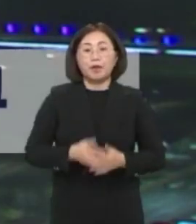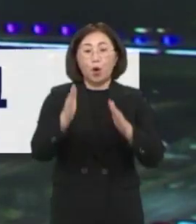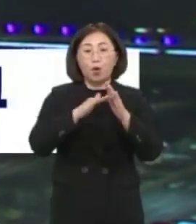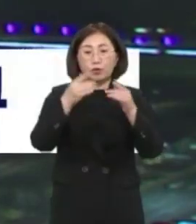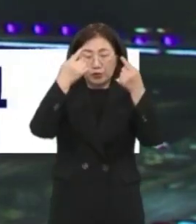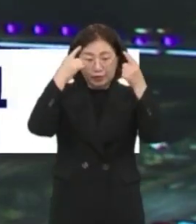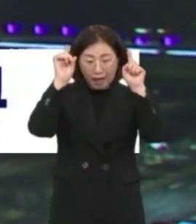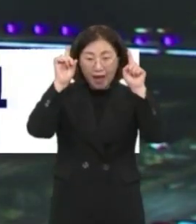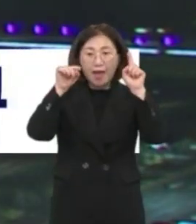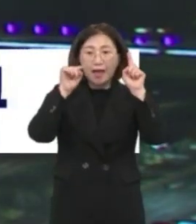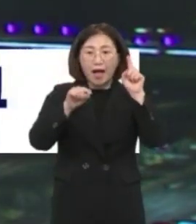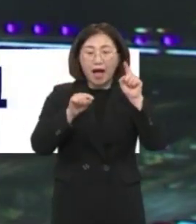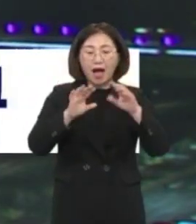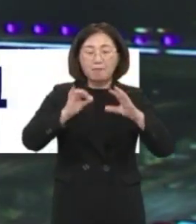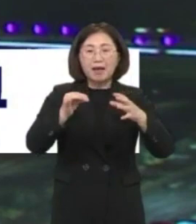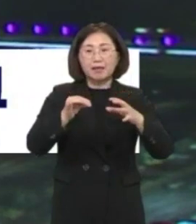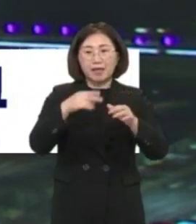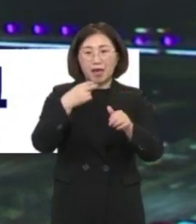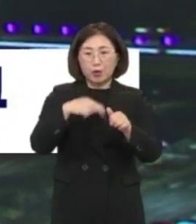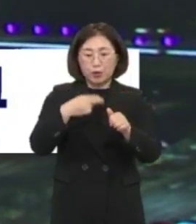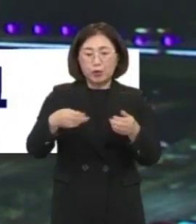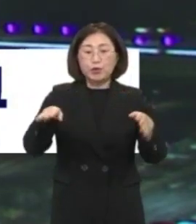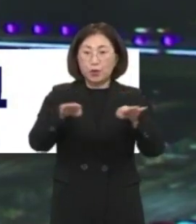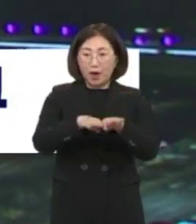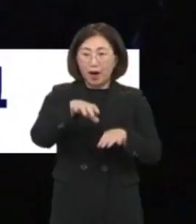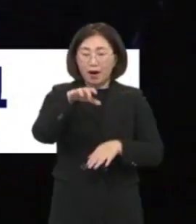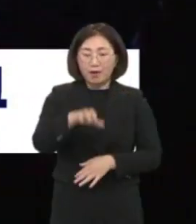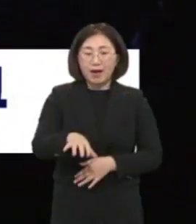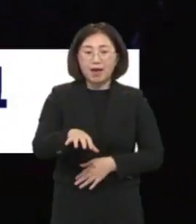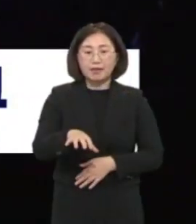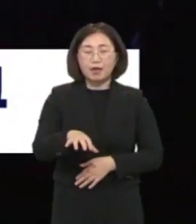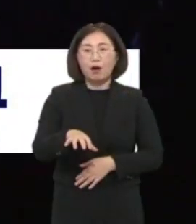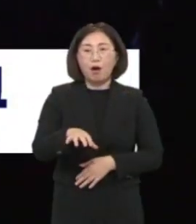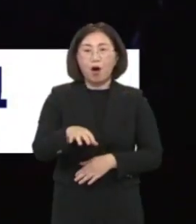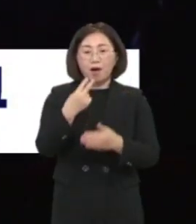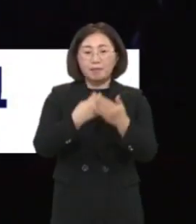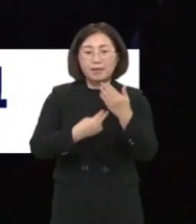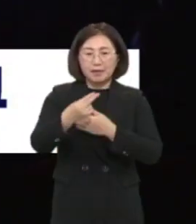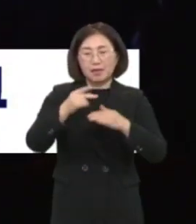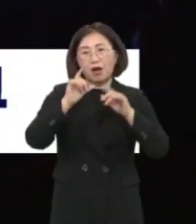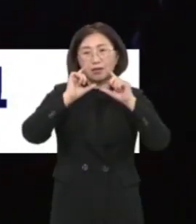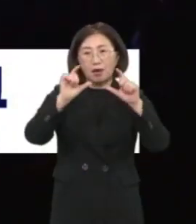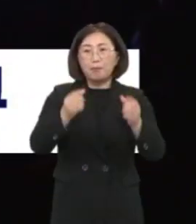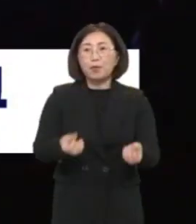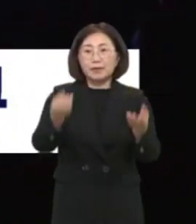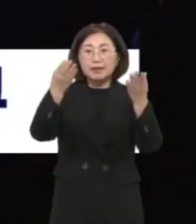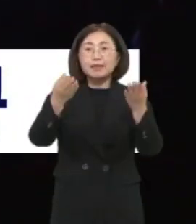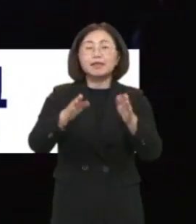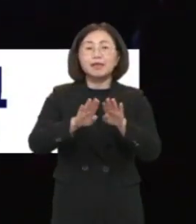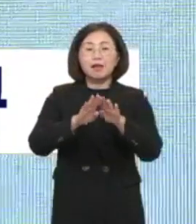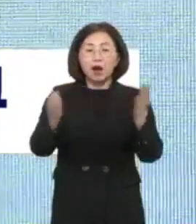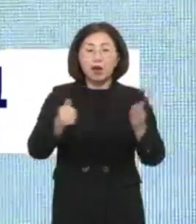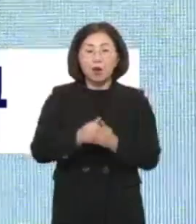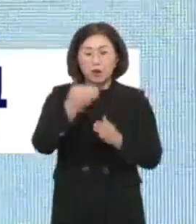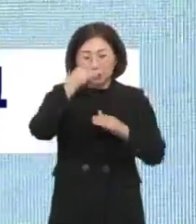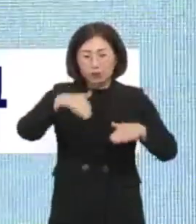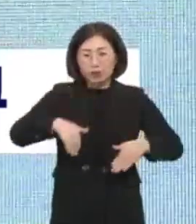공주대가 공주 캠퍼스 백제교육문화관 컨벤션홀에서 국립공주대 비전 선포식 행사를 갖고 충남 지역